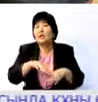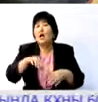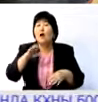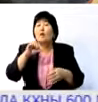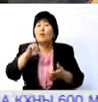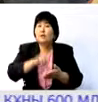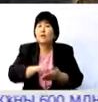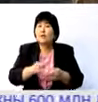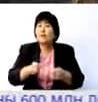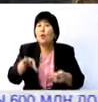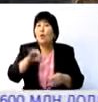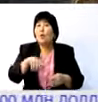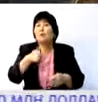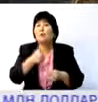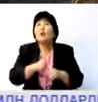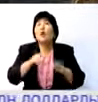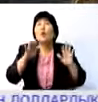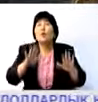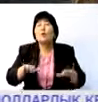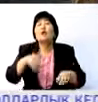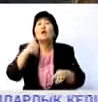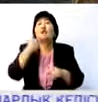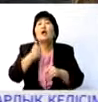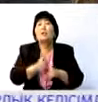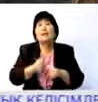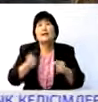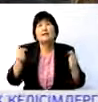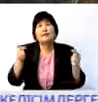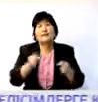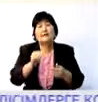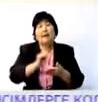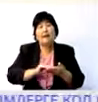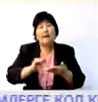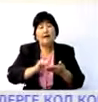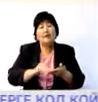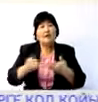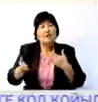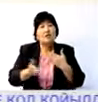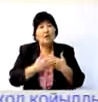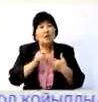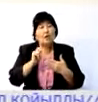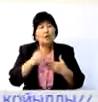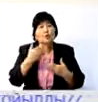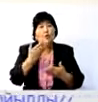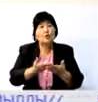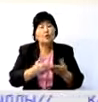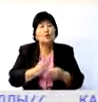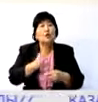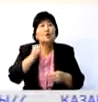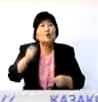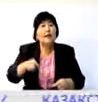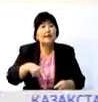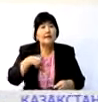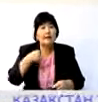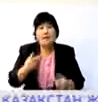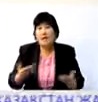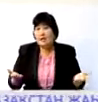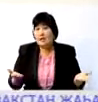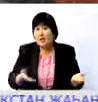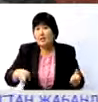жетекшілеріне қатысты облыс әкімі орталықтағы басшыларының атына тиісті хат жазып, шара көру туралы ұсыныс жолдайтынын да айтты. Не